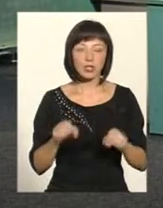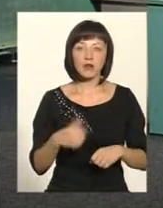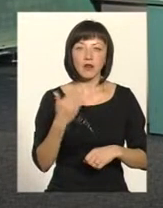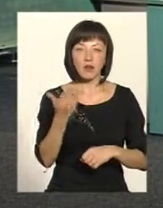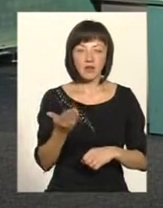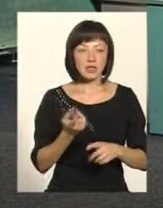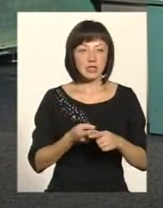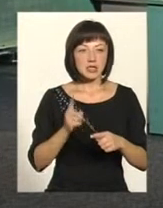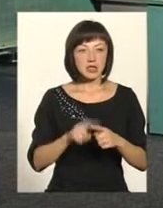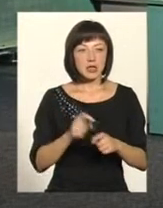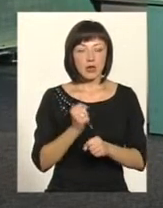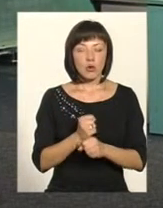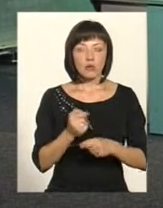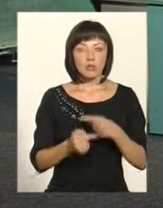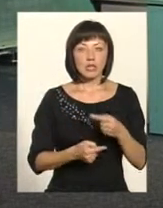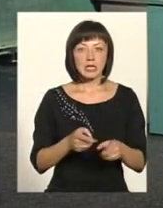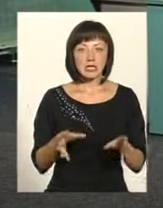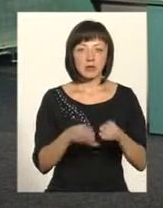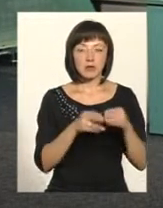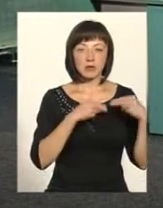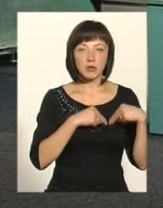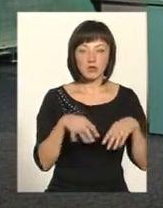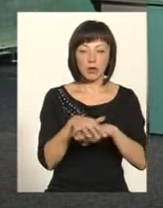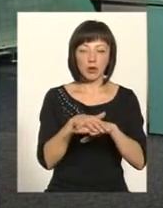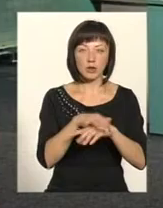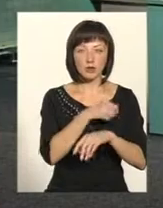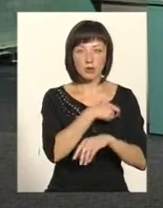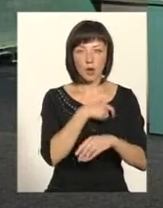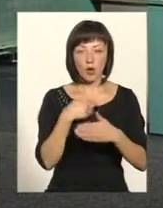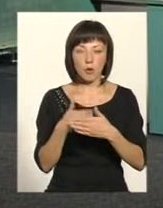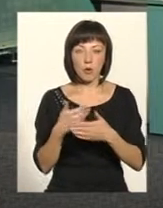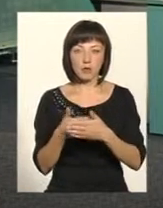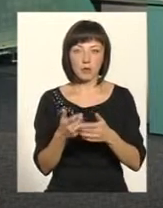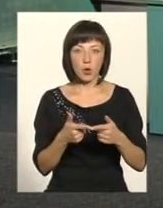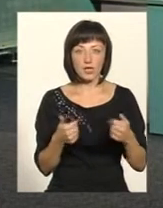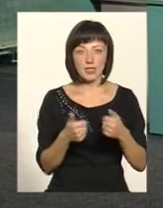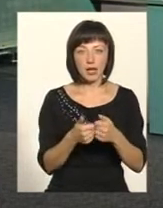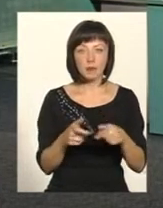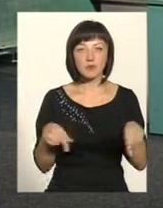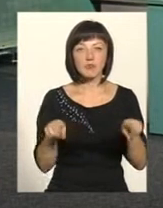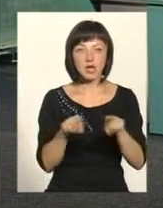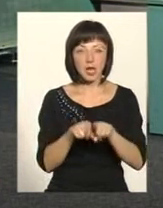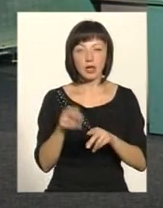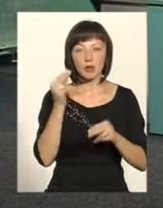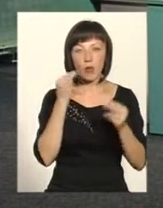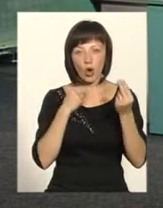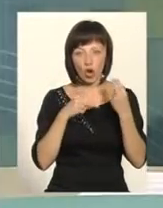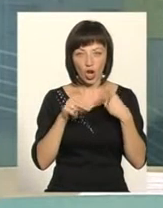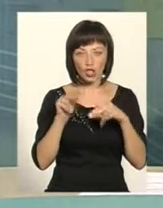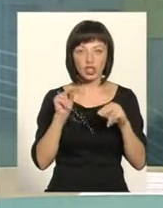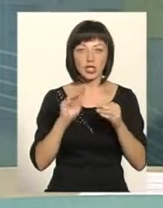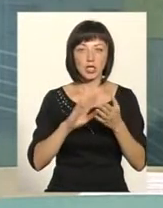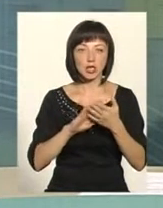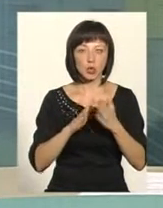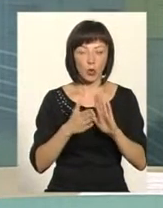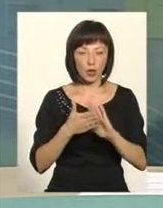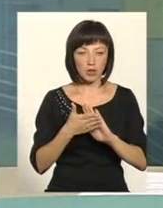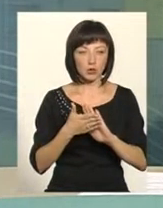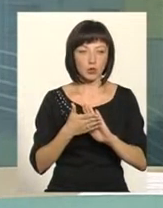через співпрацю з тим самим народними депутатами, з громадськими організаціями, аби все-таки покращити